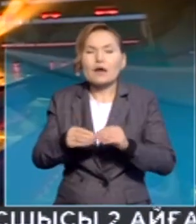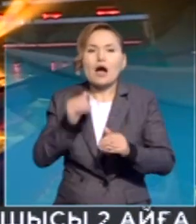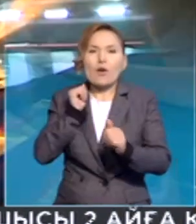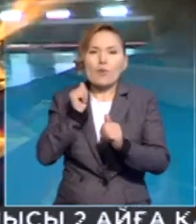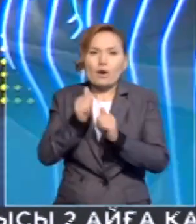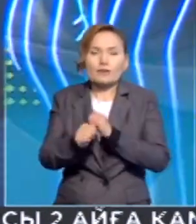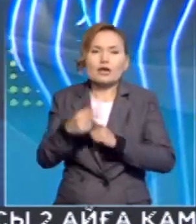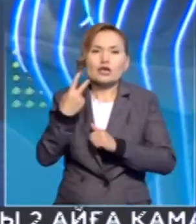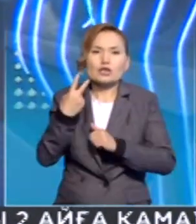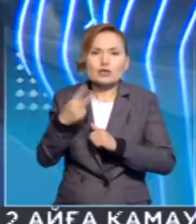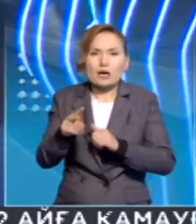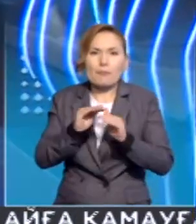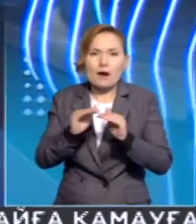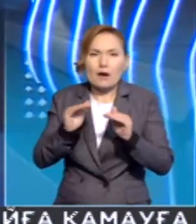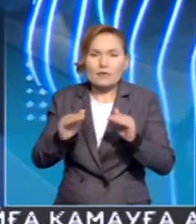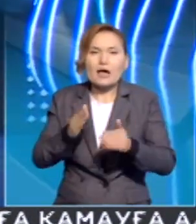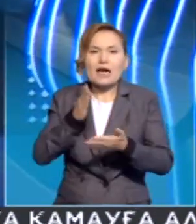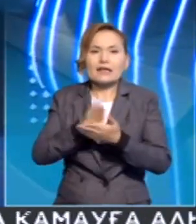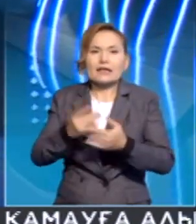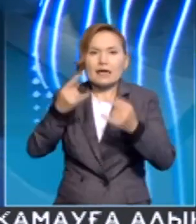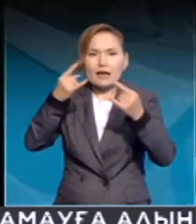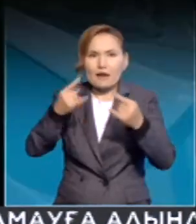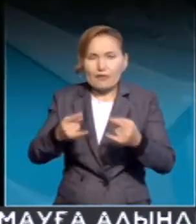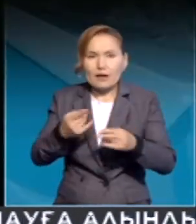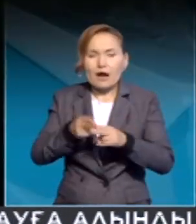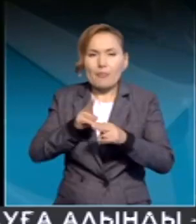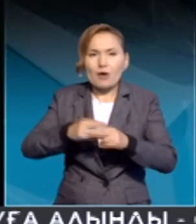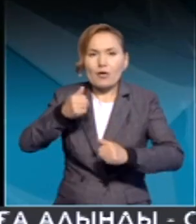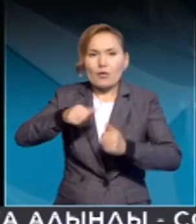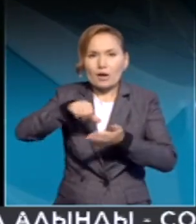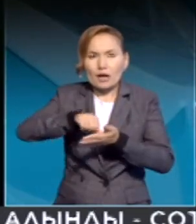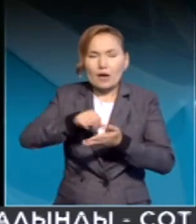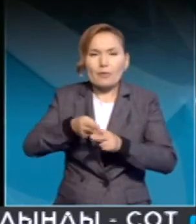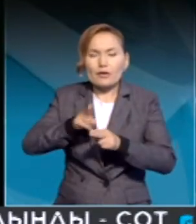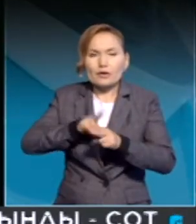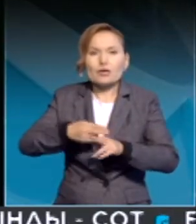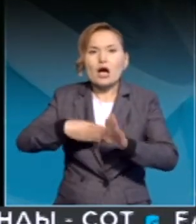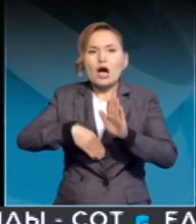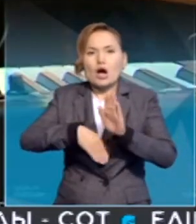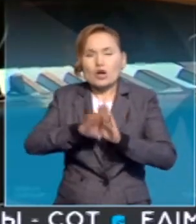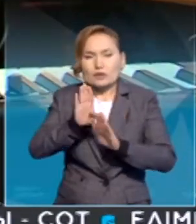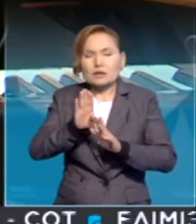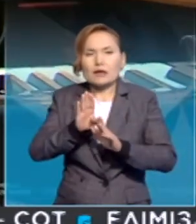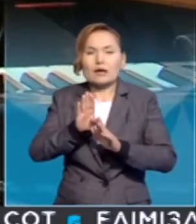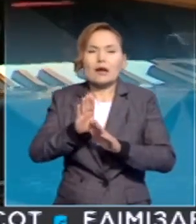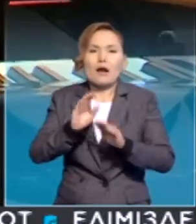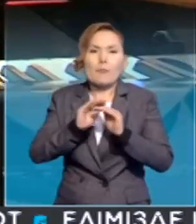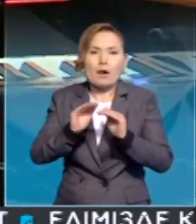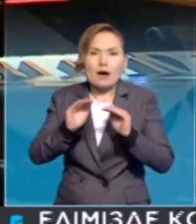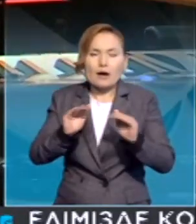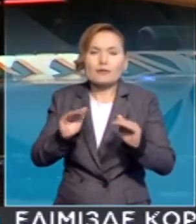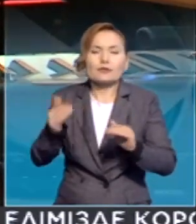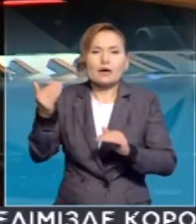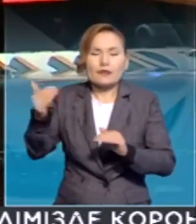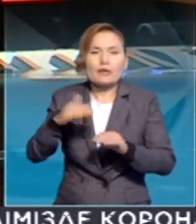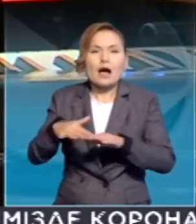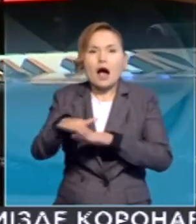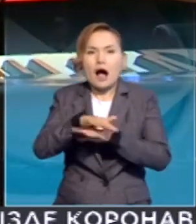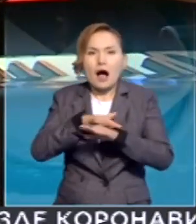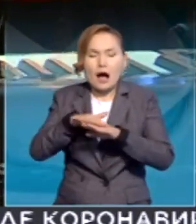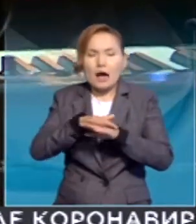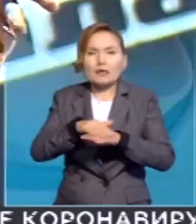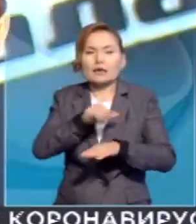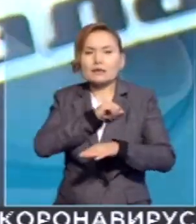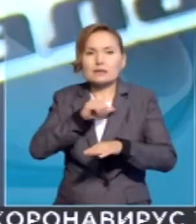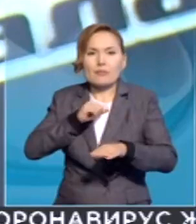шыққан 20 үміткер енді тікелей эфир кезеңінде бақ сынайды. Бұл жолы үздіктердің үздігін тәлімгерлер емес, халық Қазақстан ТВ сайтында дауыс